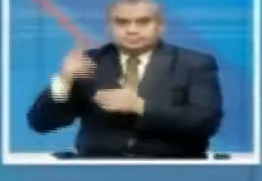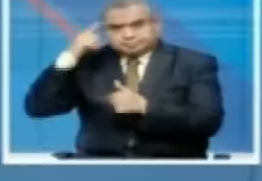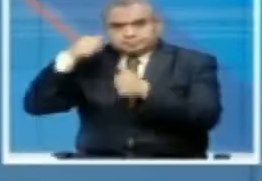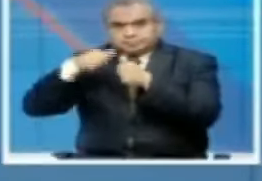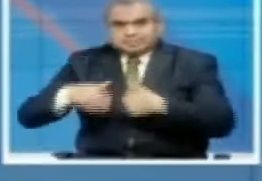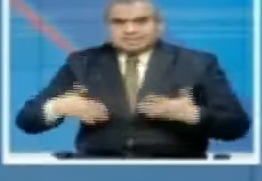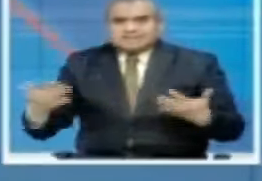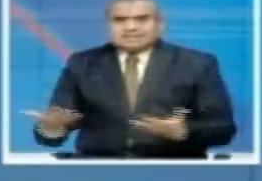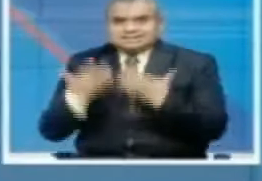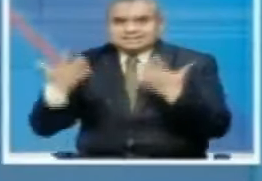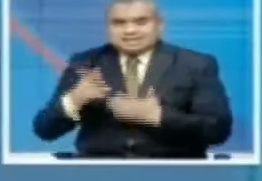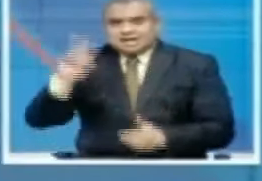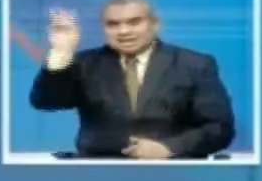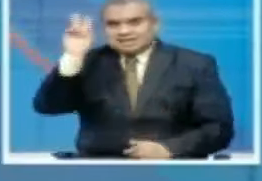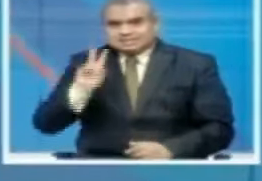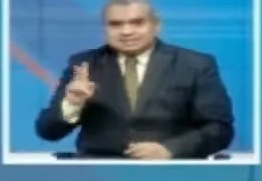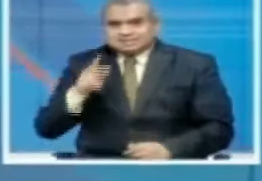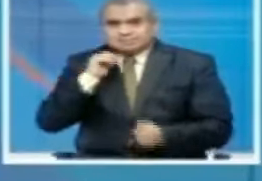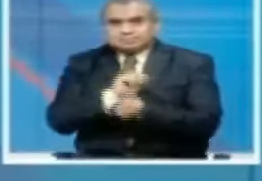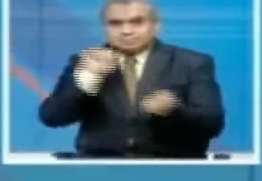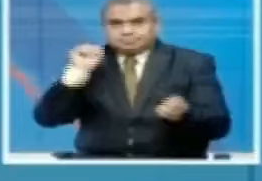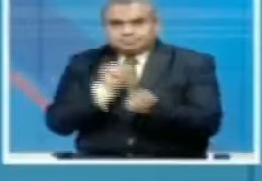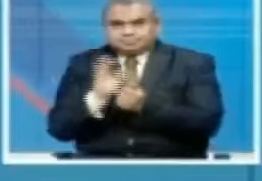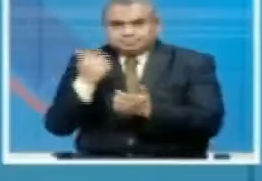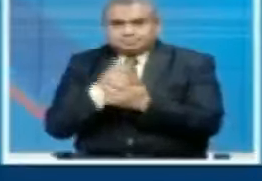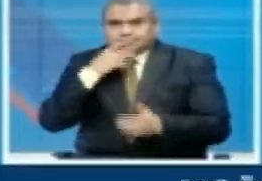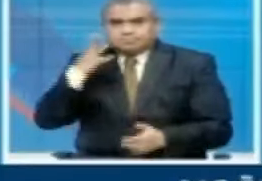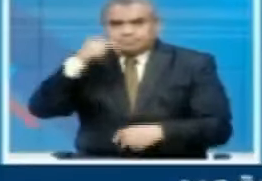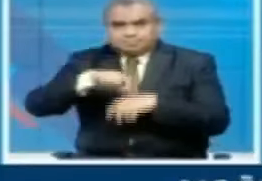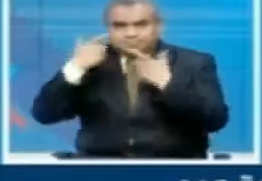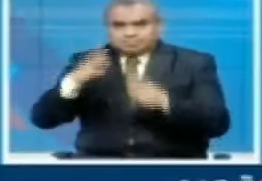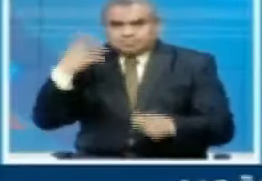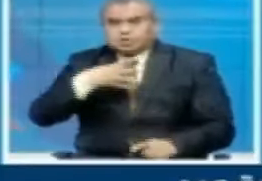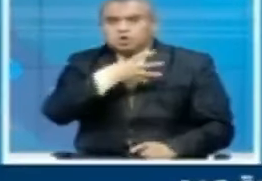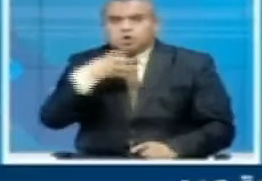بمناسبة عيد تحرير سيناء، أفرج قطاع الحماية المجتمعية عن